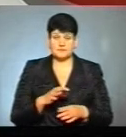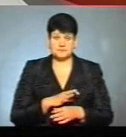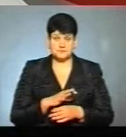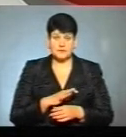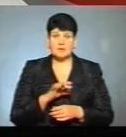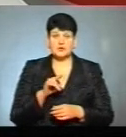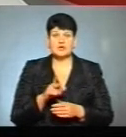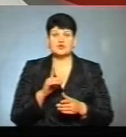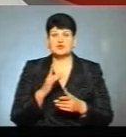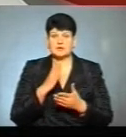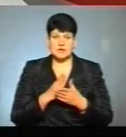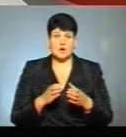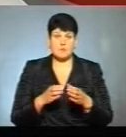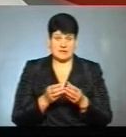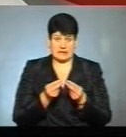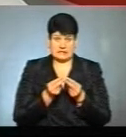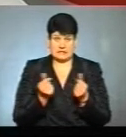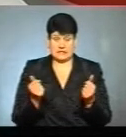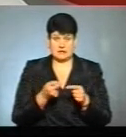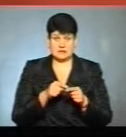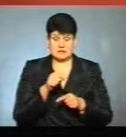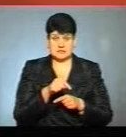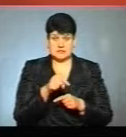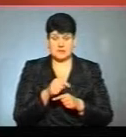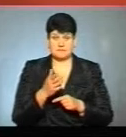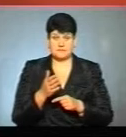що є громади, які зникли з цих перспективних